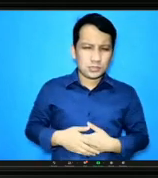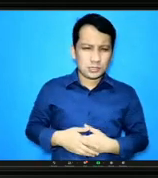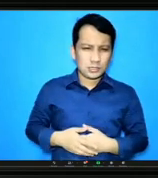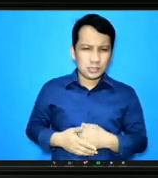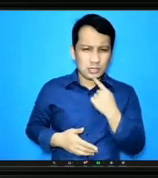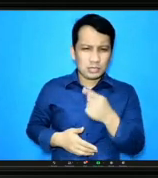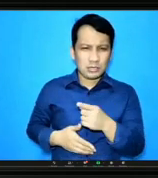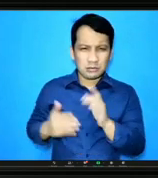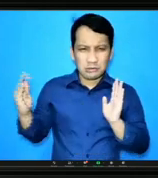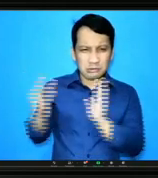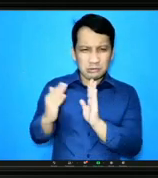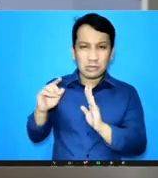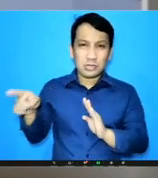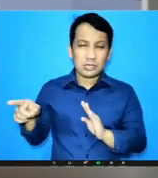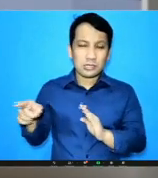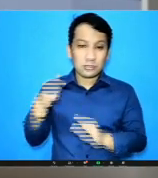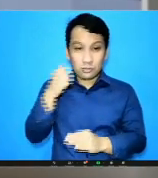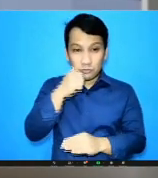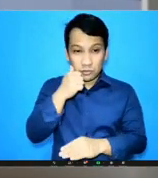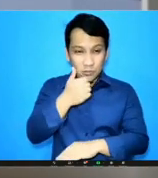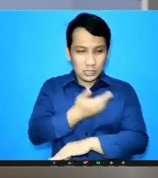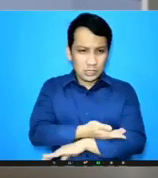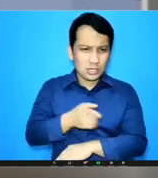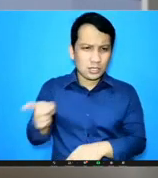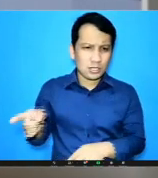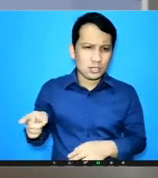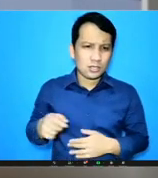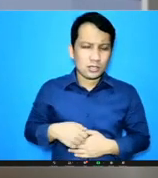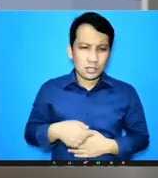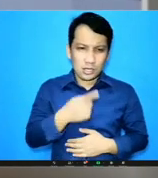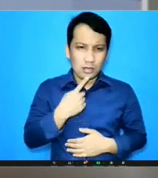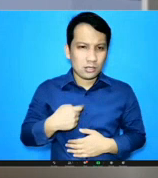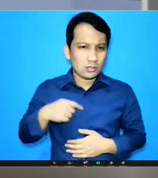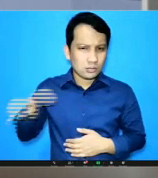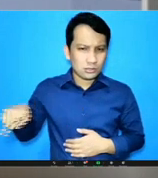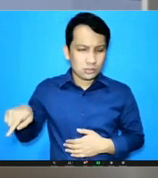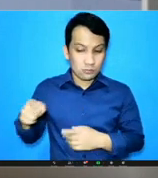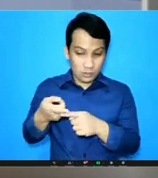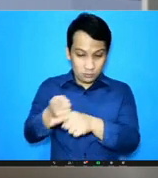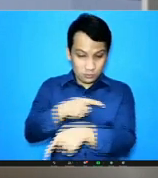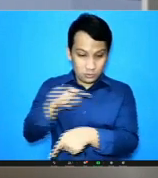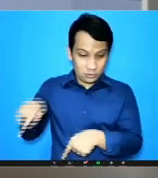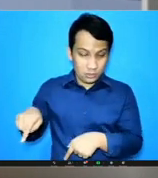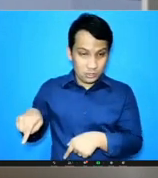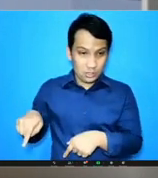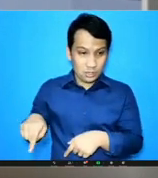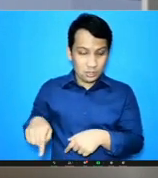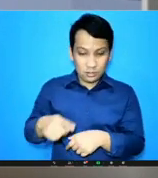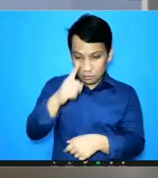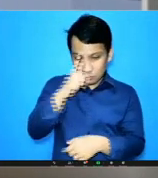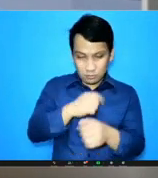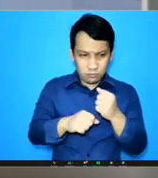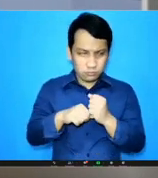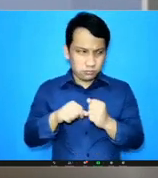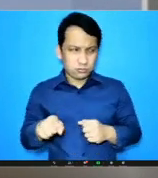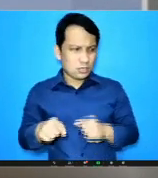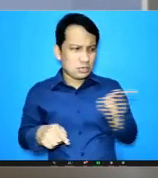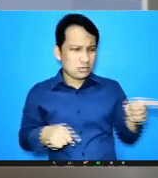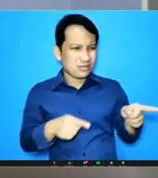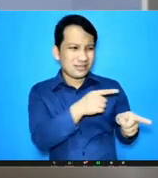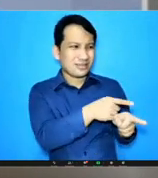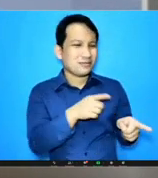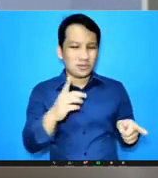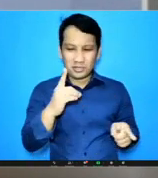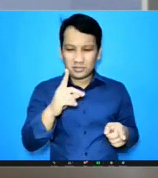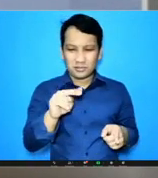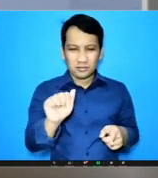kami sa women's desk, kumakampi po sa kanya yung mga tala doon. Tapos dinidiscourage po nila ako. Sabi po nila, yung DNA test daw